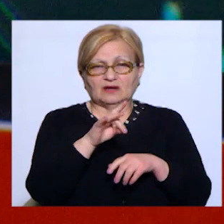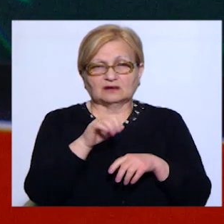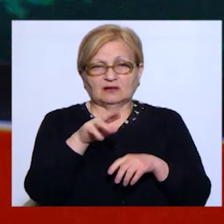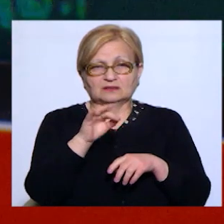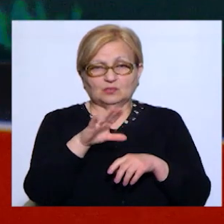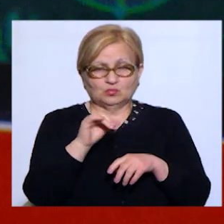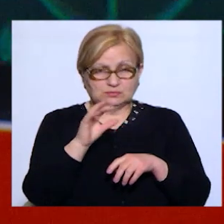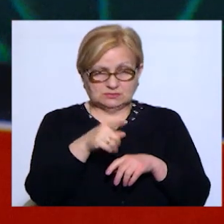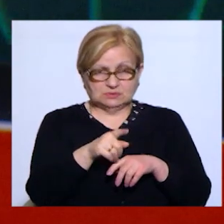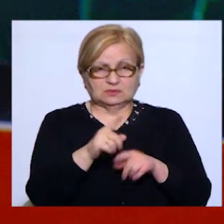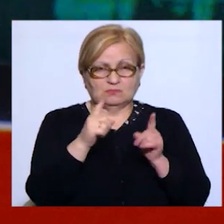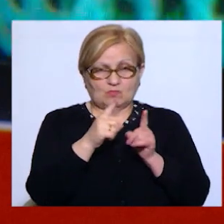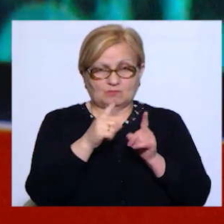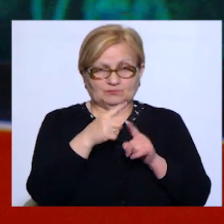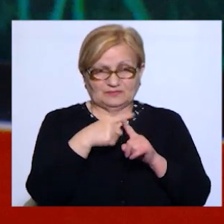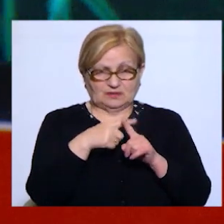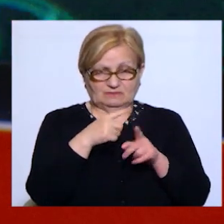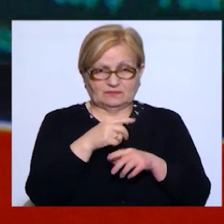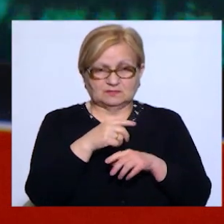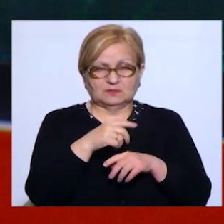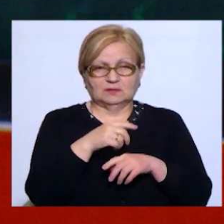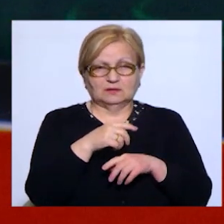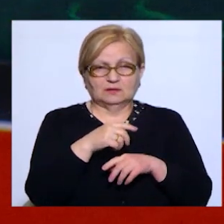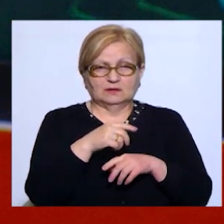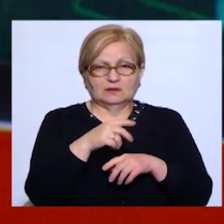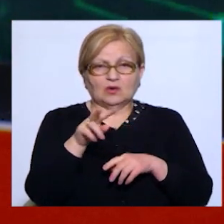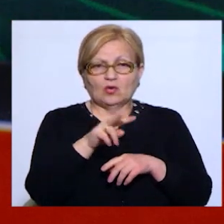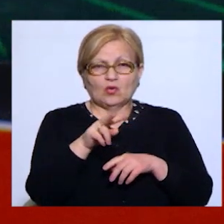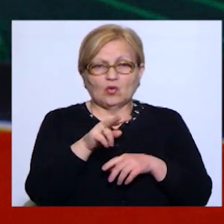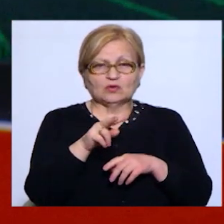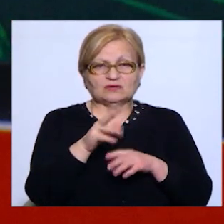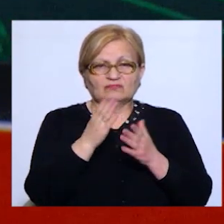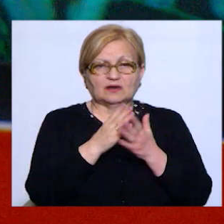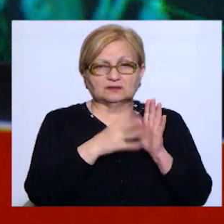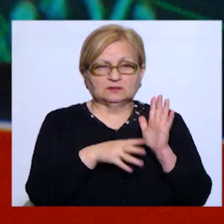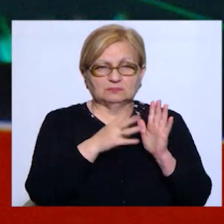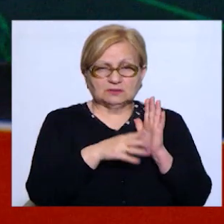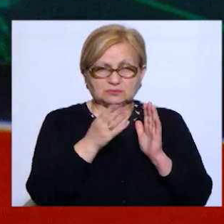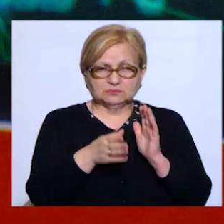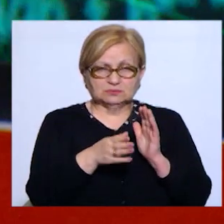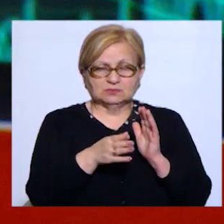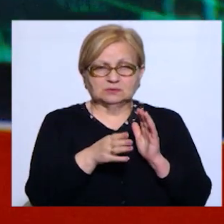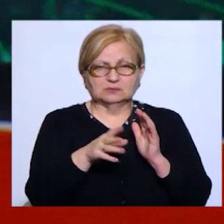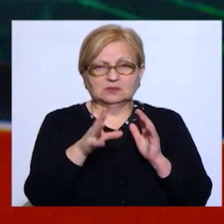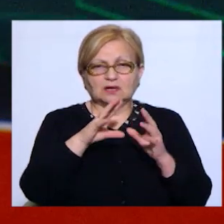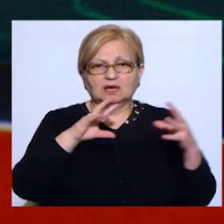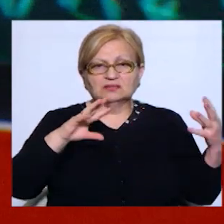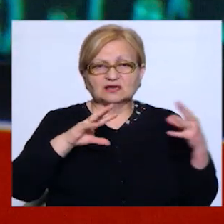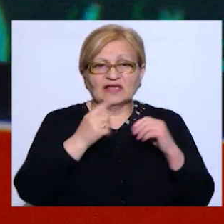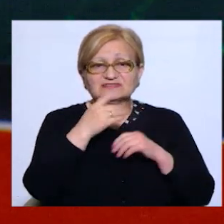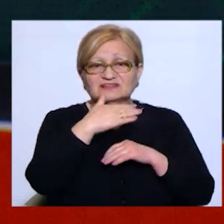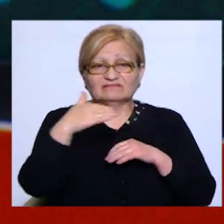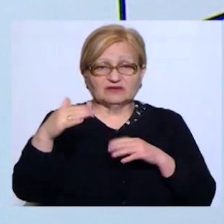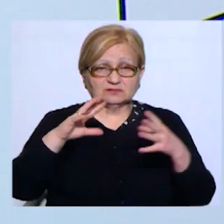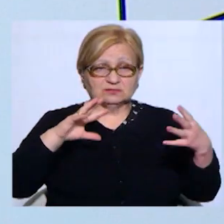წრისას და ტოლი აქვს აი ესენი. არის ორივე მართკუთხა ერთგვი და 20 გვერდი ჰიპოტენუზა საერთო აქვს.